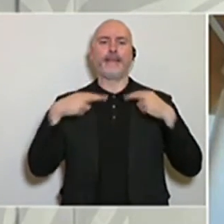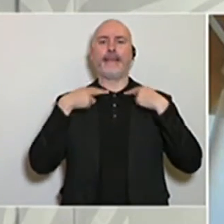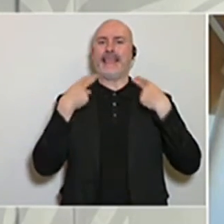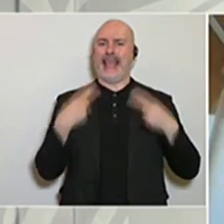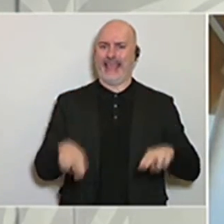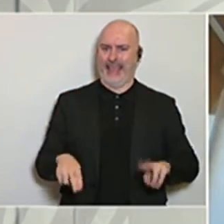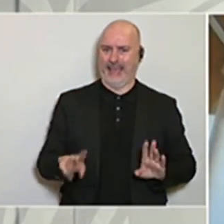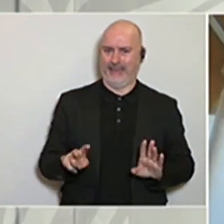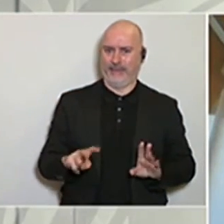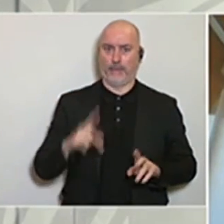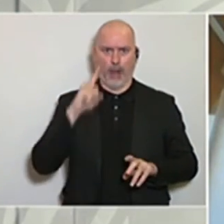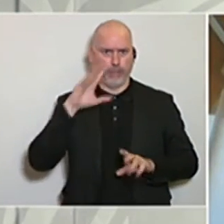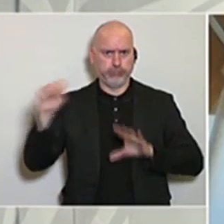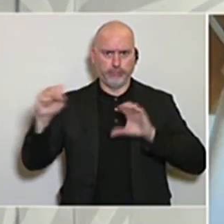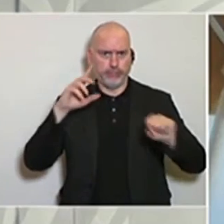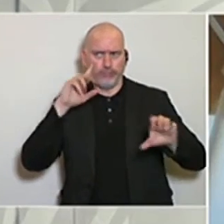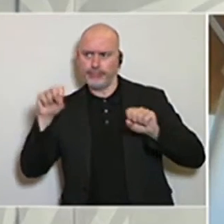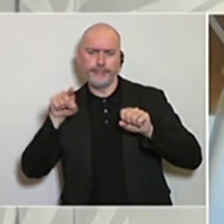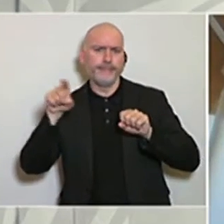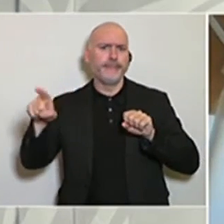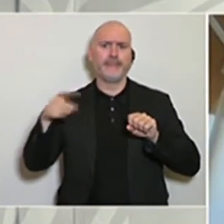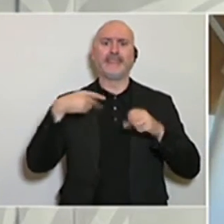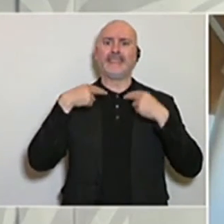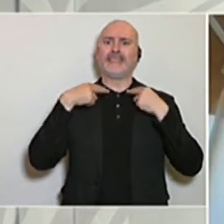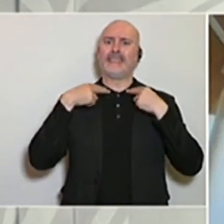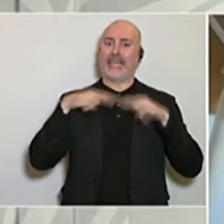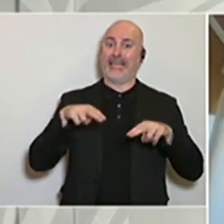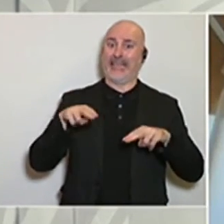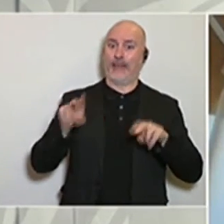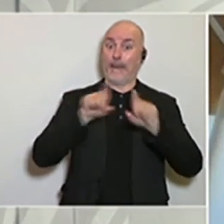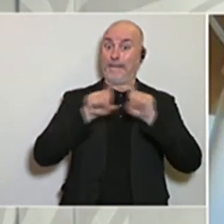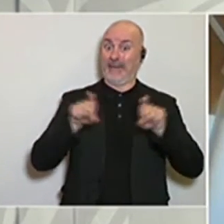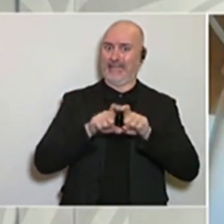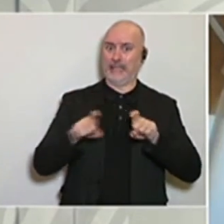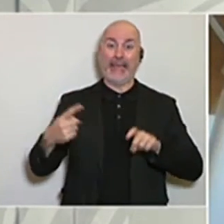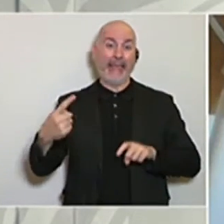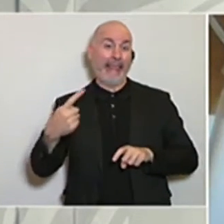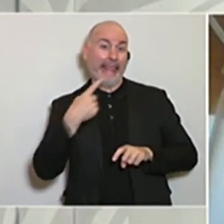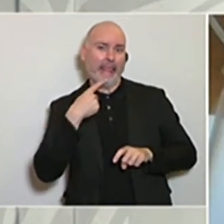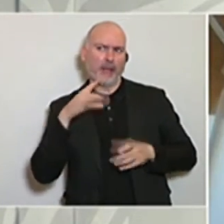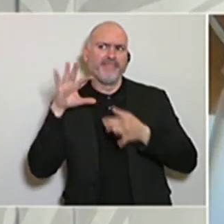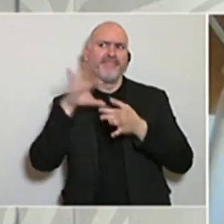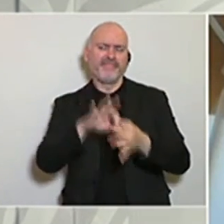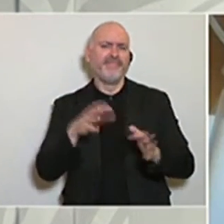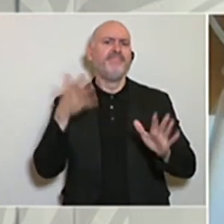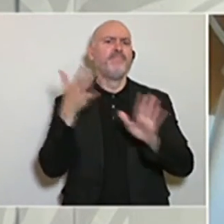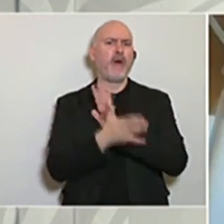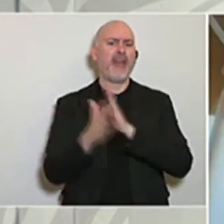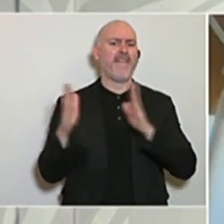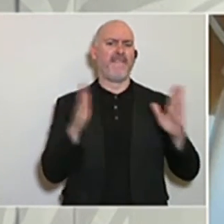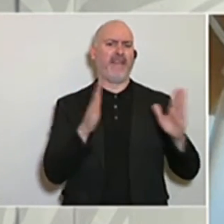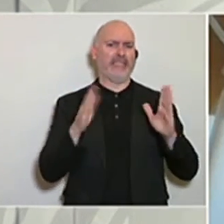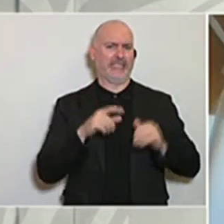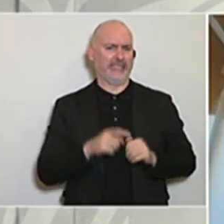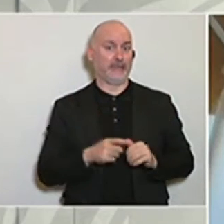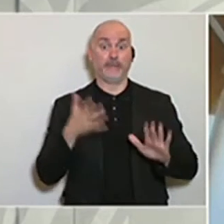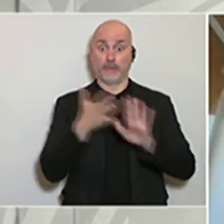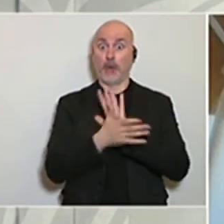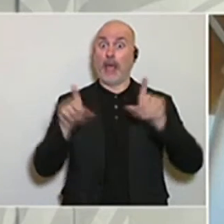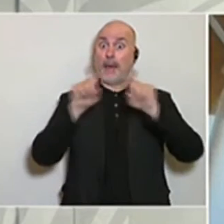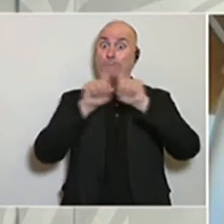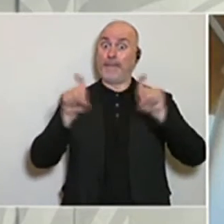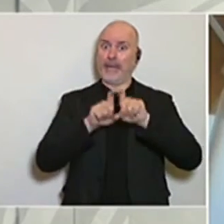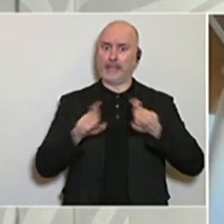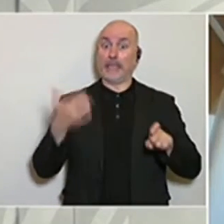casos que s'han detectat que deien empreses. Voldria saber si el govern creu que té a veure amb les fases de desconfinament, aquest rebrot que estan estudiant, perquè moltes empreses